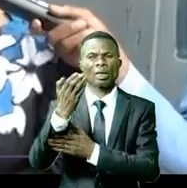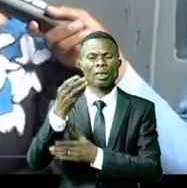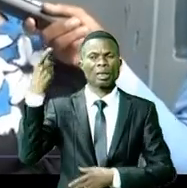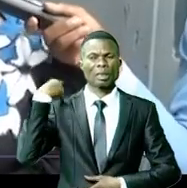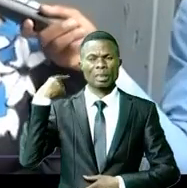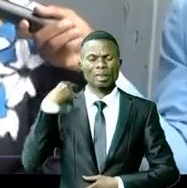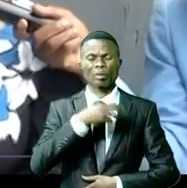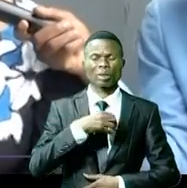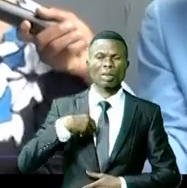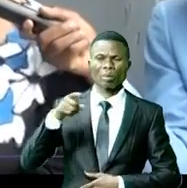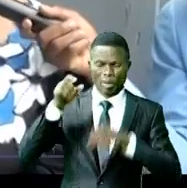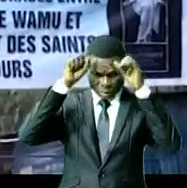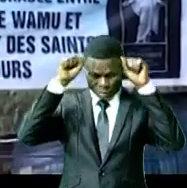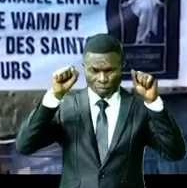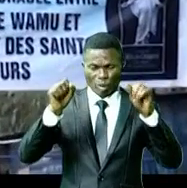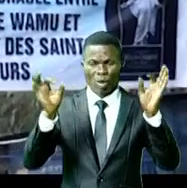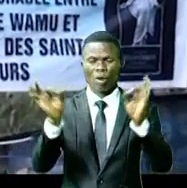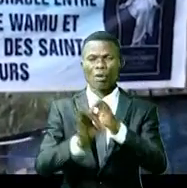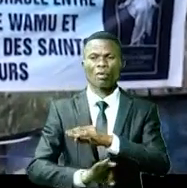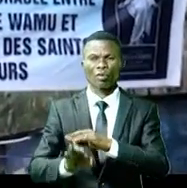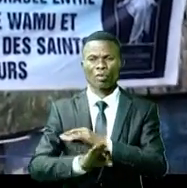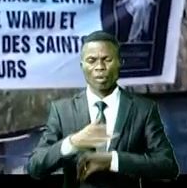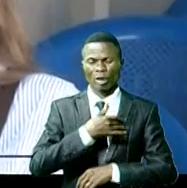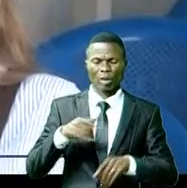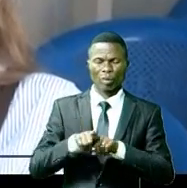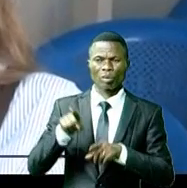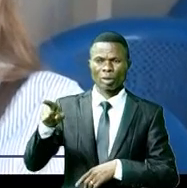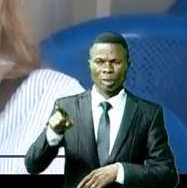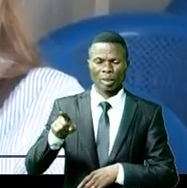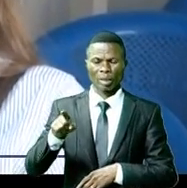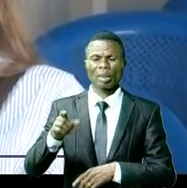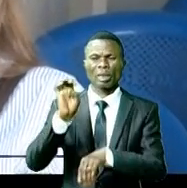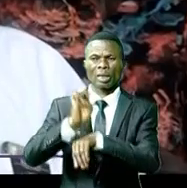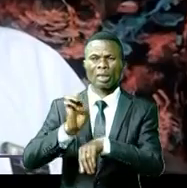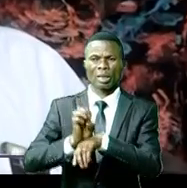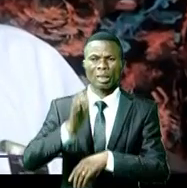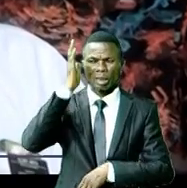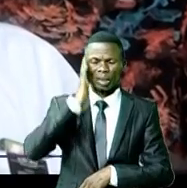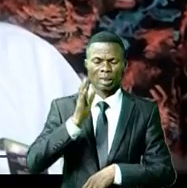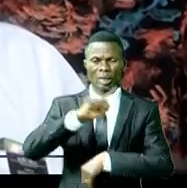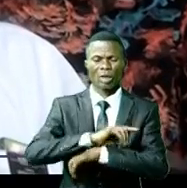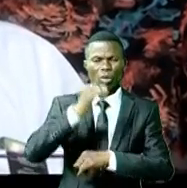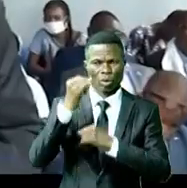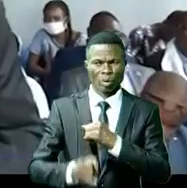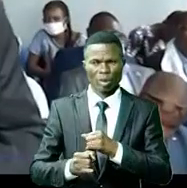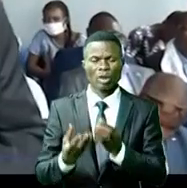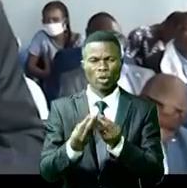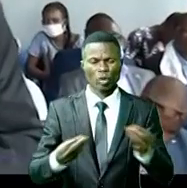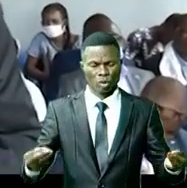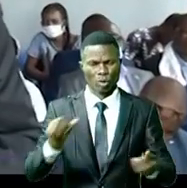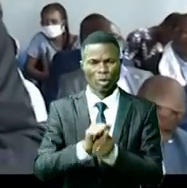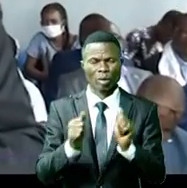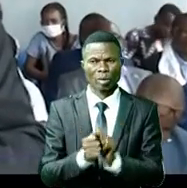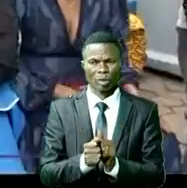Henriette Ouamou, présidente de la fondation qui porte son nom auprès de l'église de Saint des derniers jours pour résoudre le problème